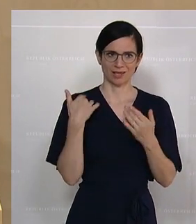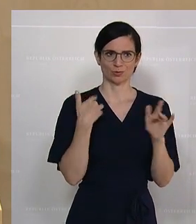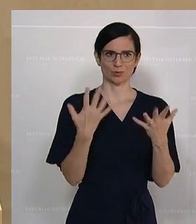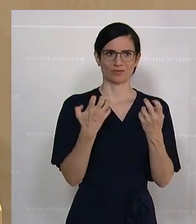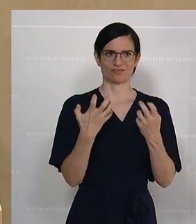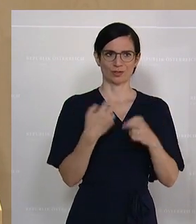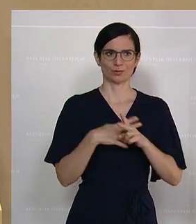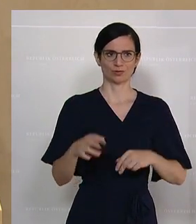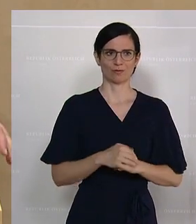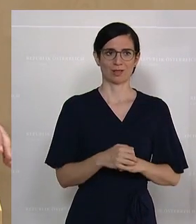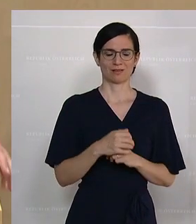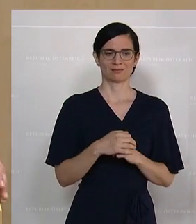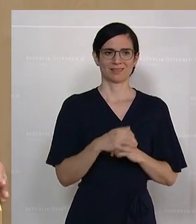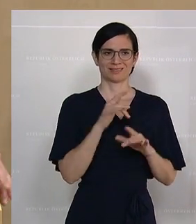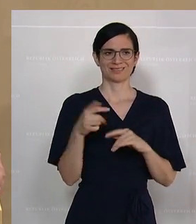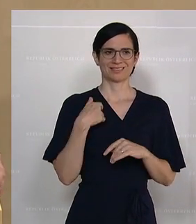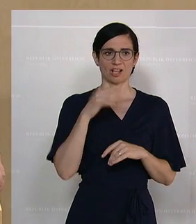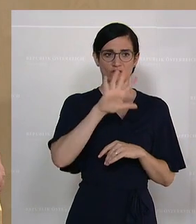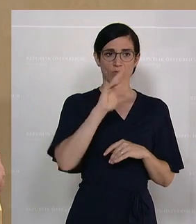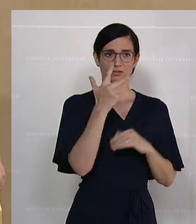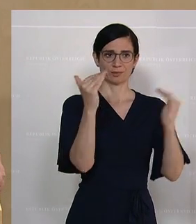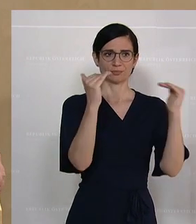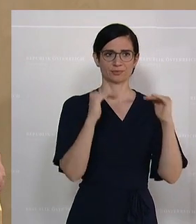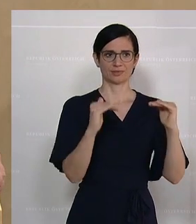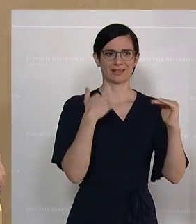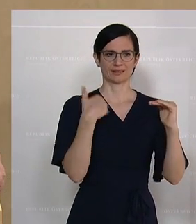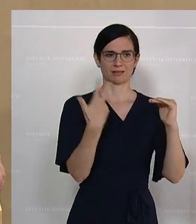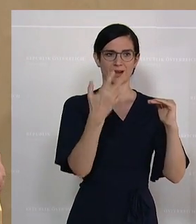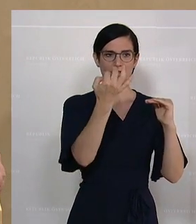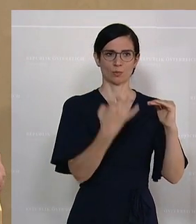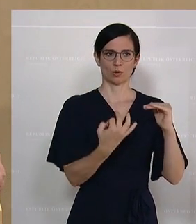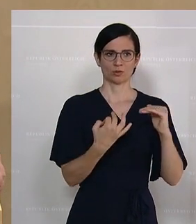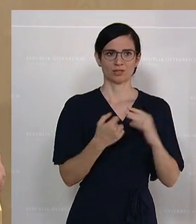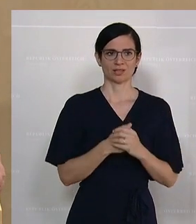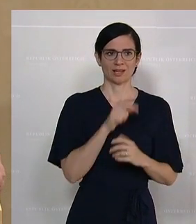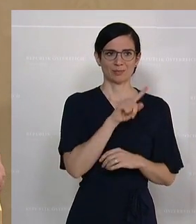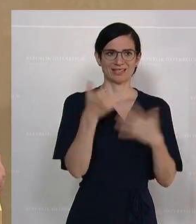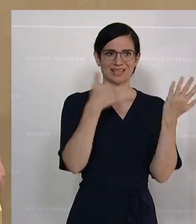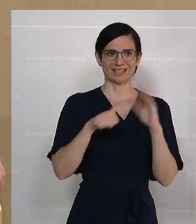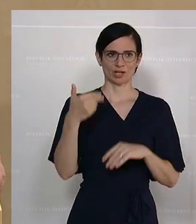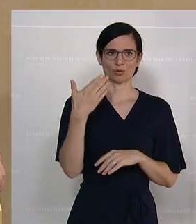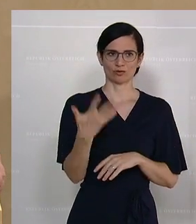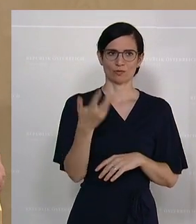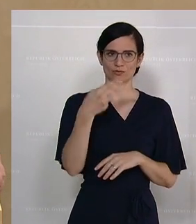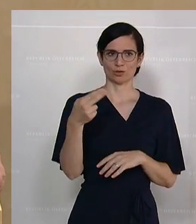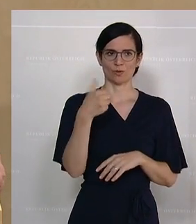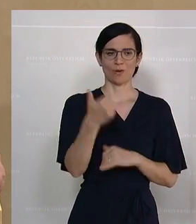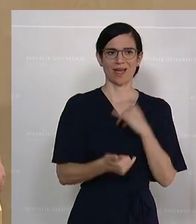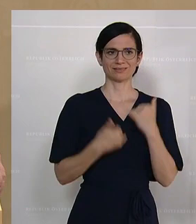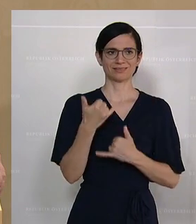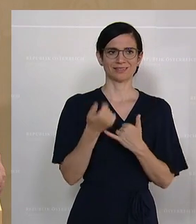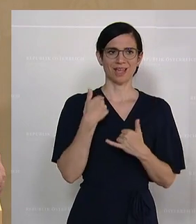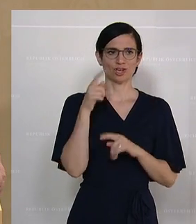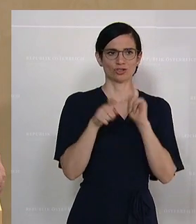zweite satz wird abgesenkt von 35 auf 30 prozent wo man bis zu 650 euro pro jahr als steuerzahlerin